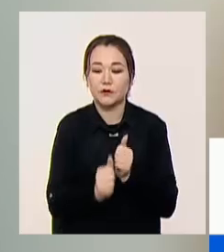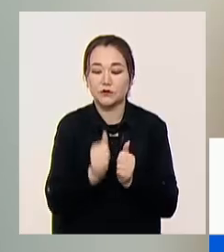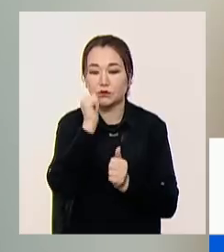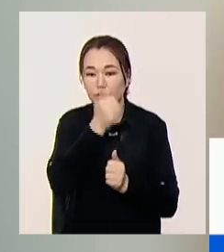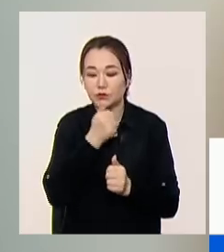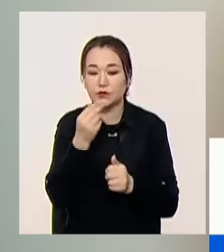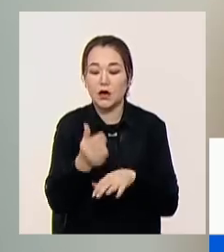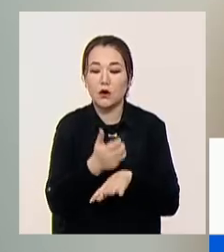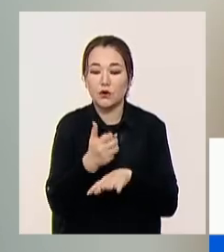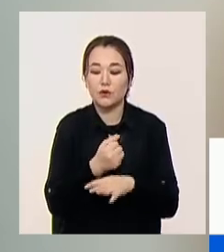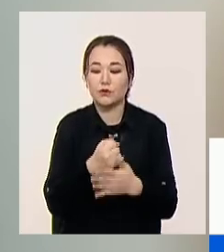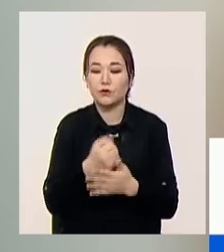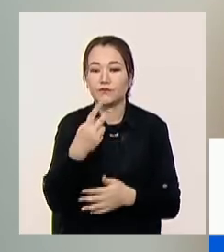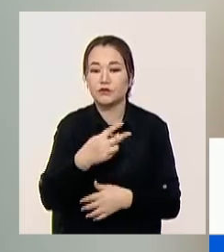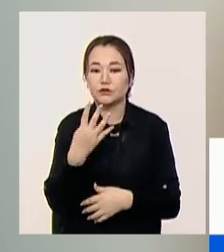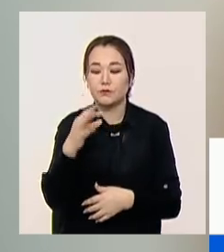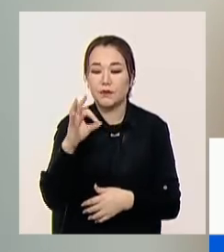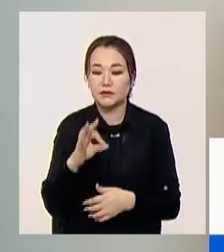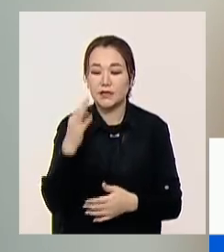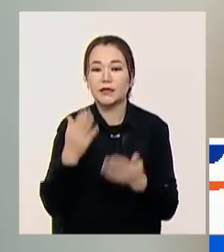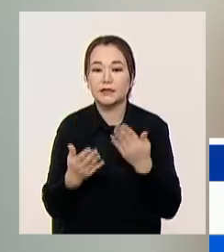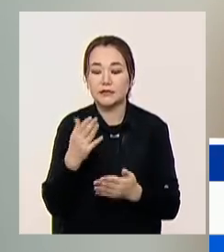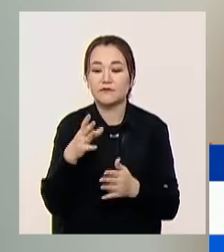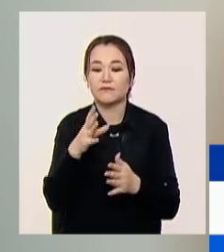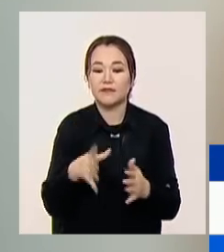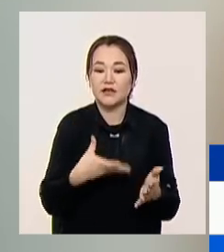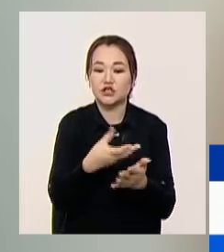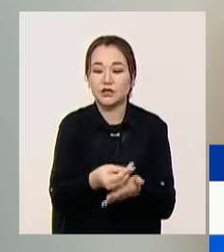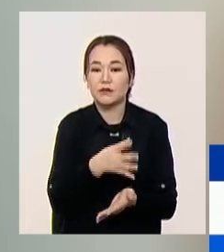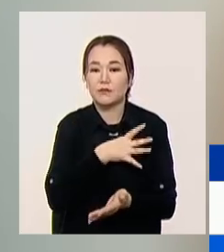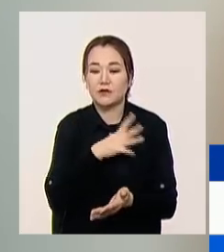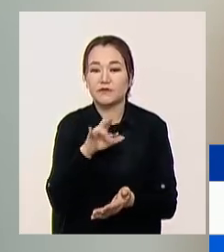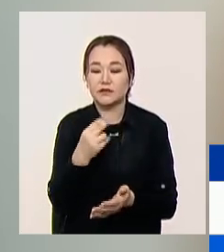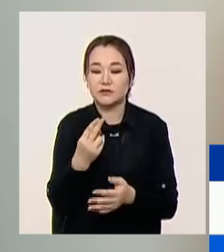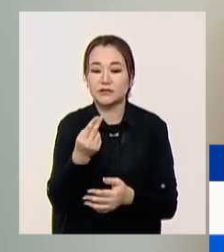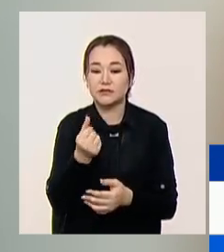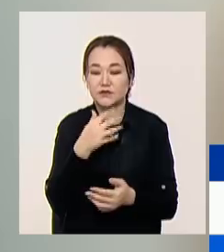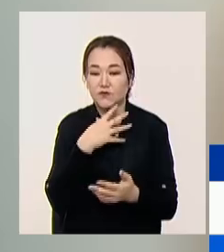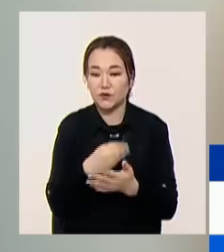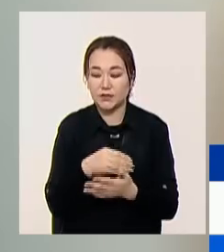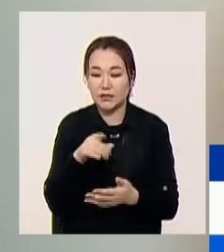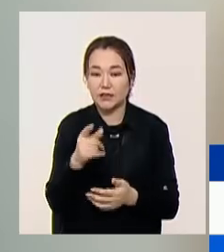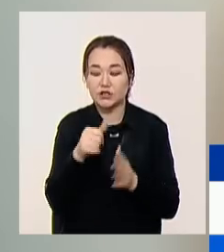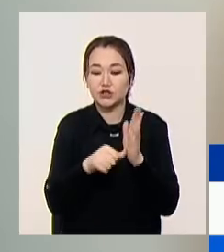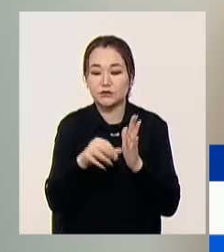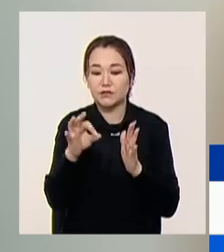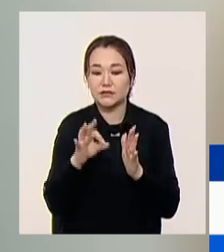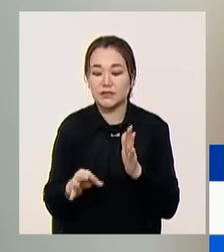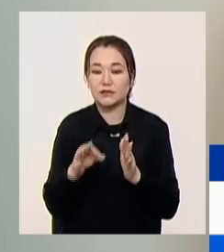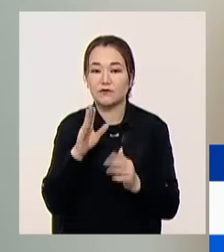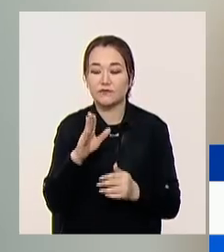ежегодного дохода в размере до 24%, если эти вложения были в национальной валюте, и 6%